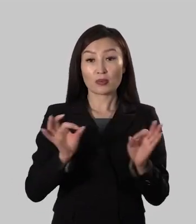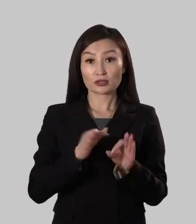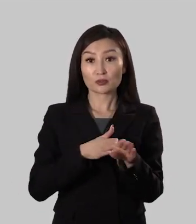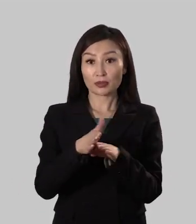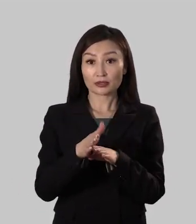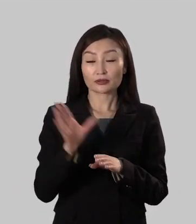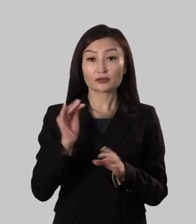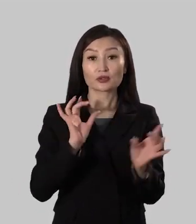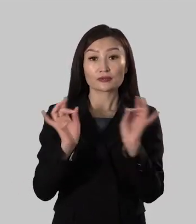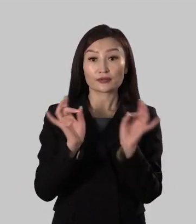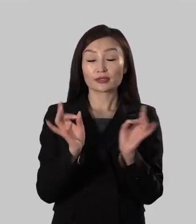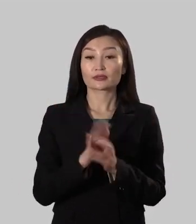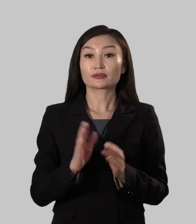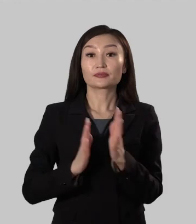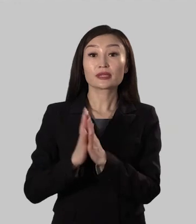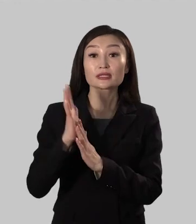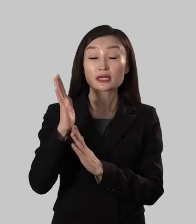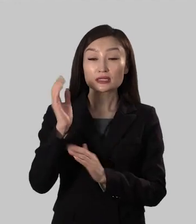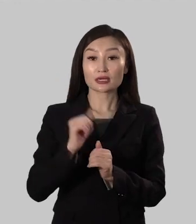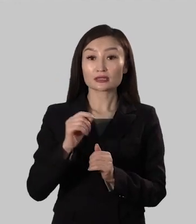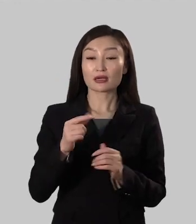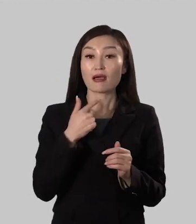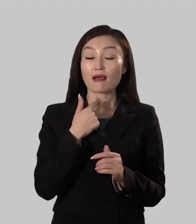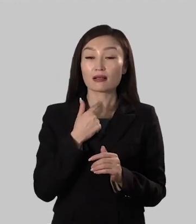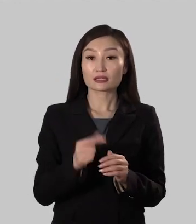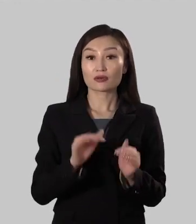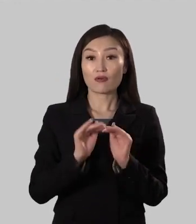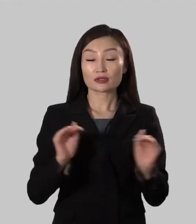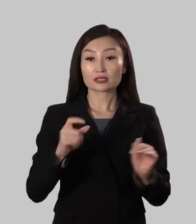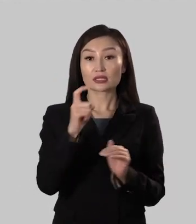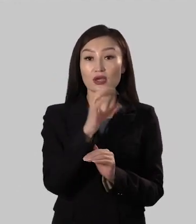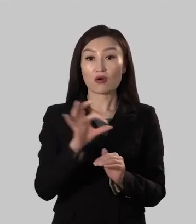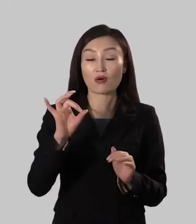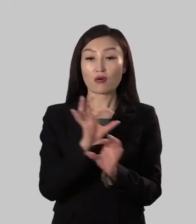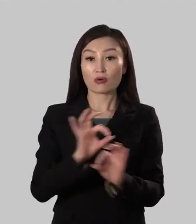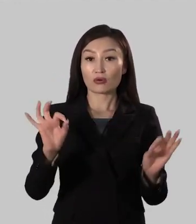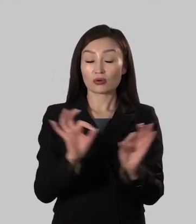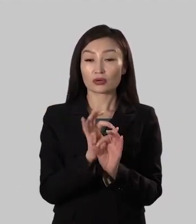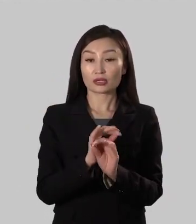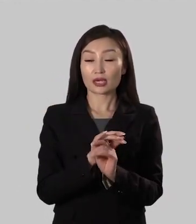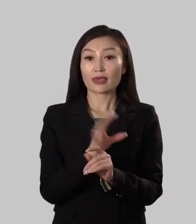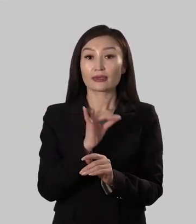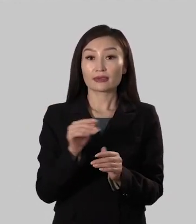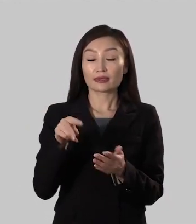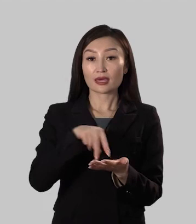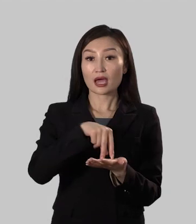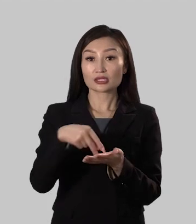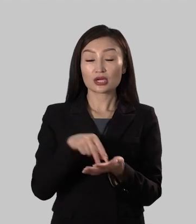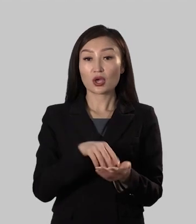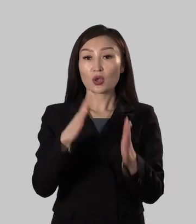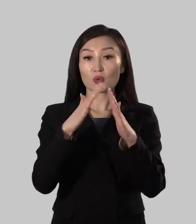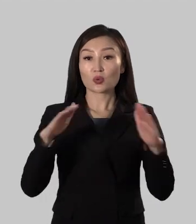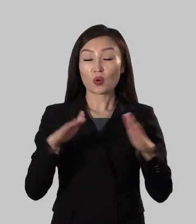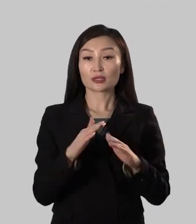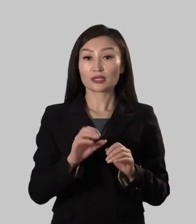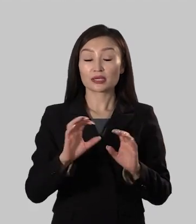поют. Все звенит, разрастается, голосков детский хор. И сверкая качается,